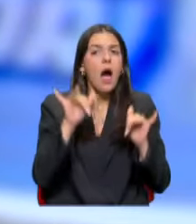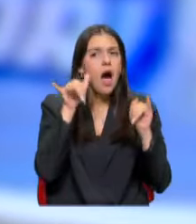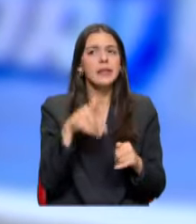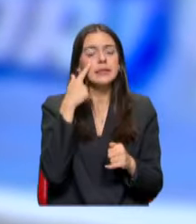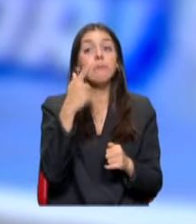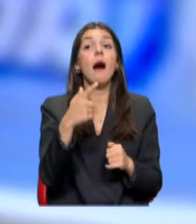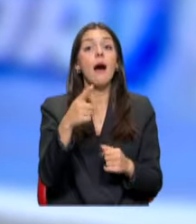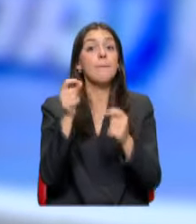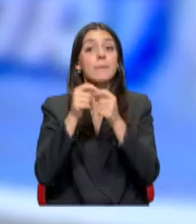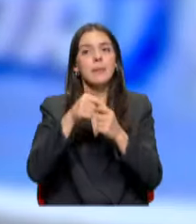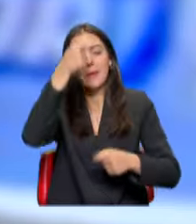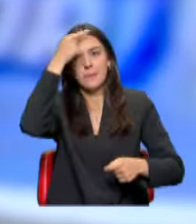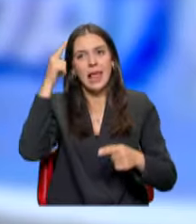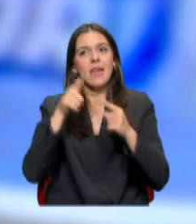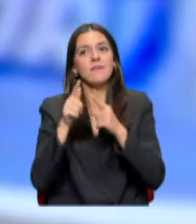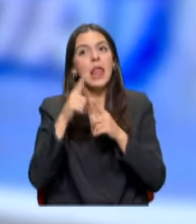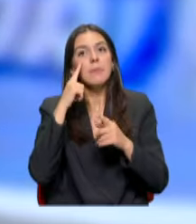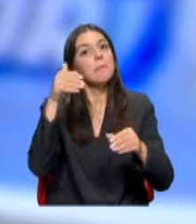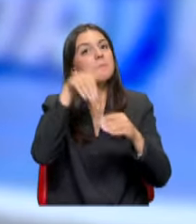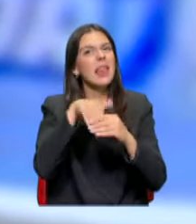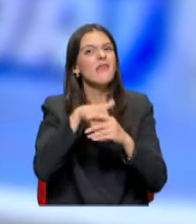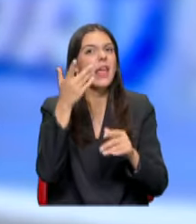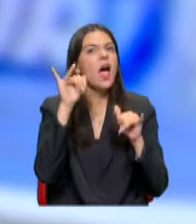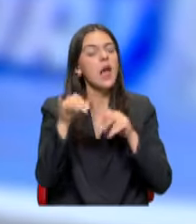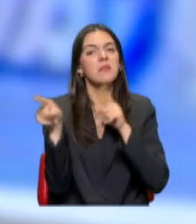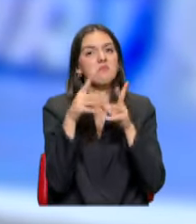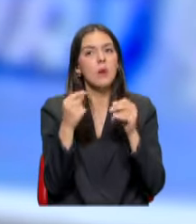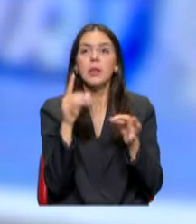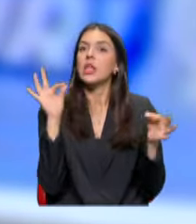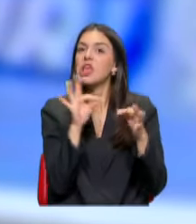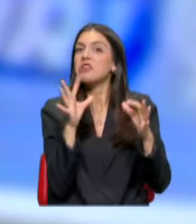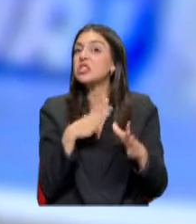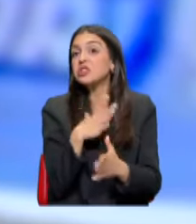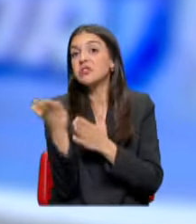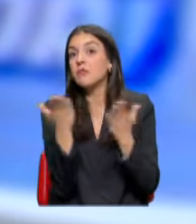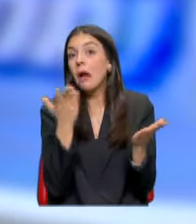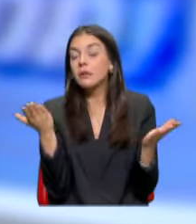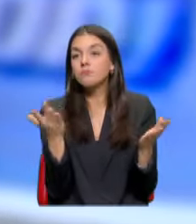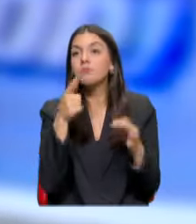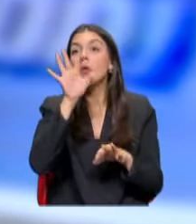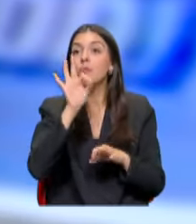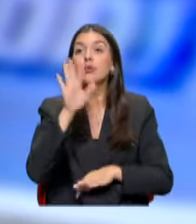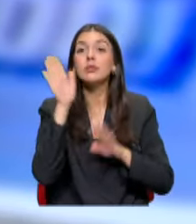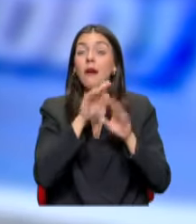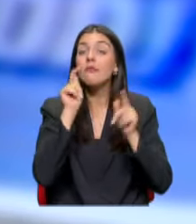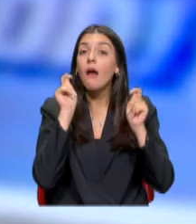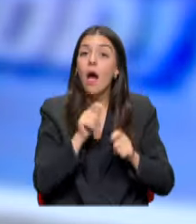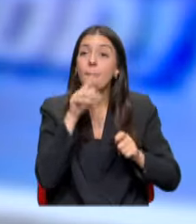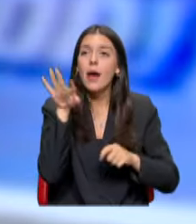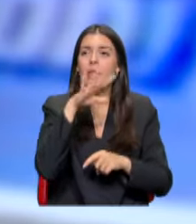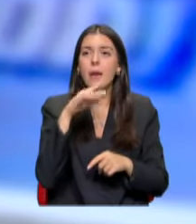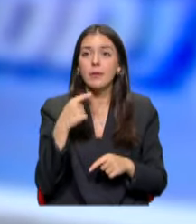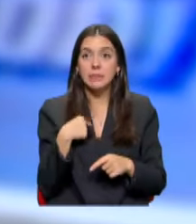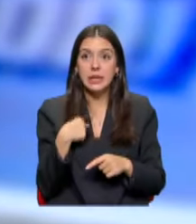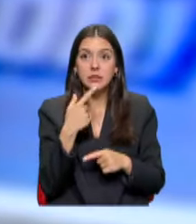işte Batmanlı, belki Ferhat Bey de Batmanlı. İşte böyle bir ilişki tutturmuşsunuz. Bu saldırıya yapanları da kınıyorum.